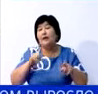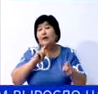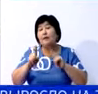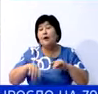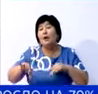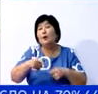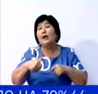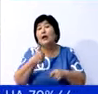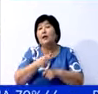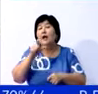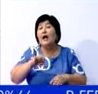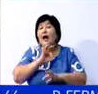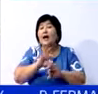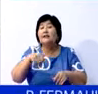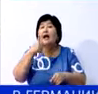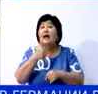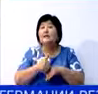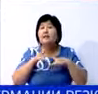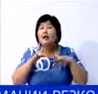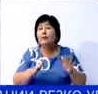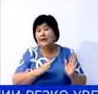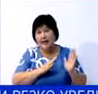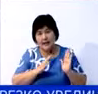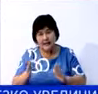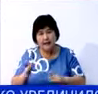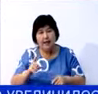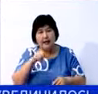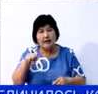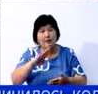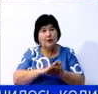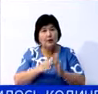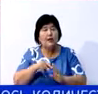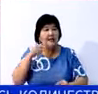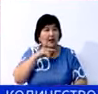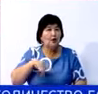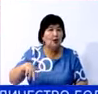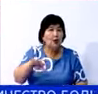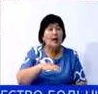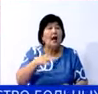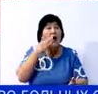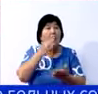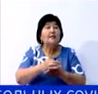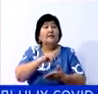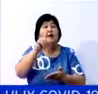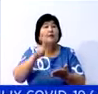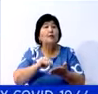руководитель региона остановилась на основных мерах по стабилизации эпидситуации экономики области. Ответила